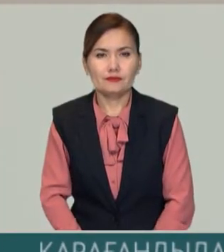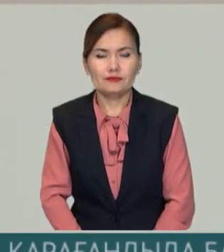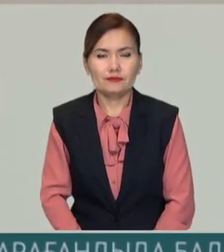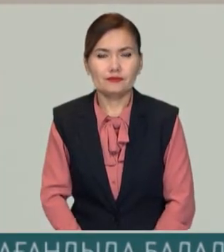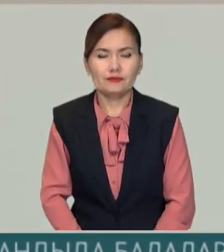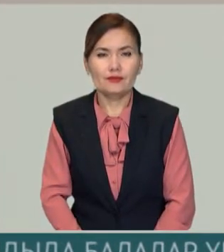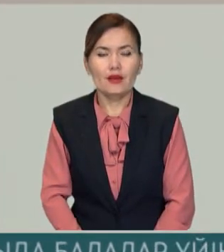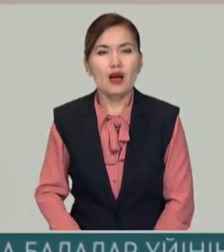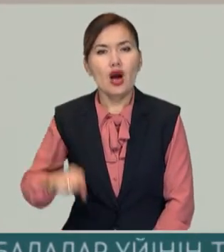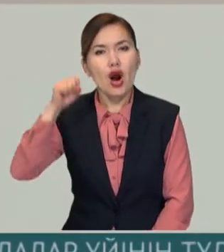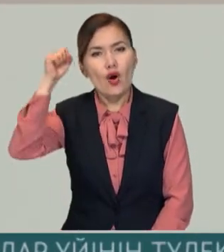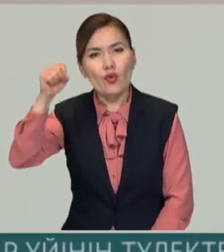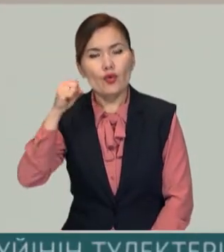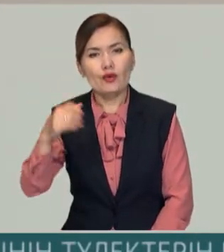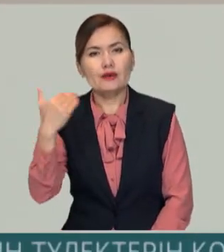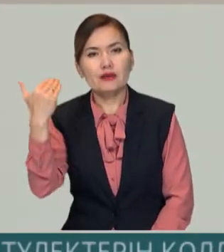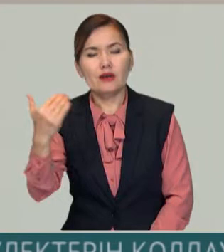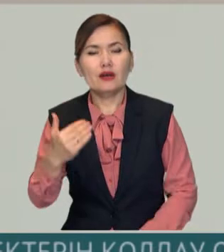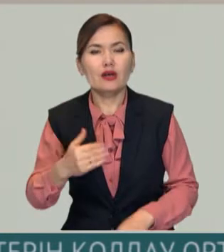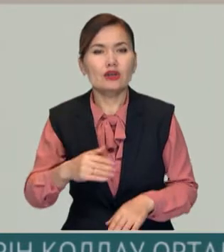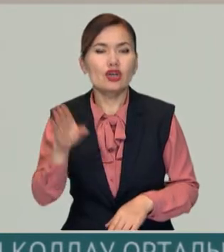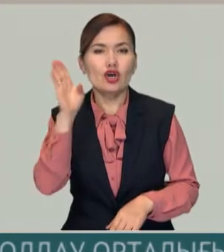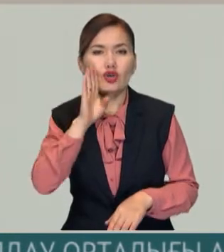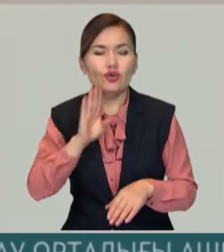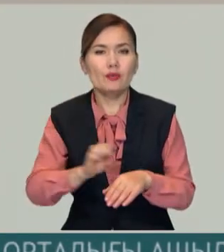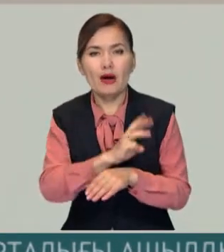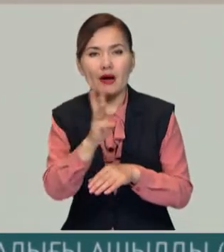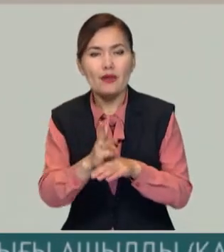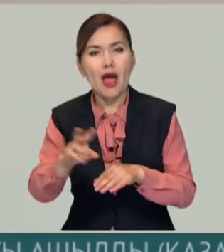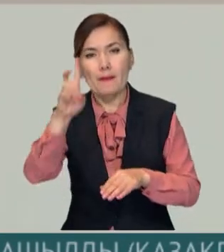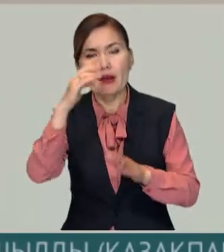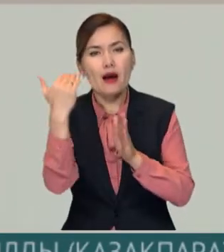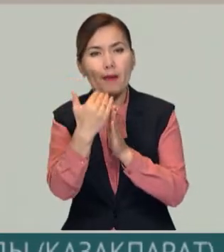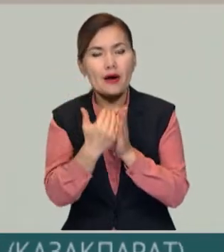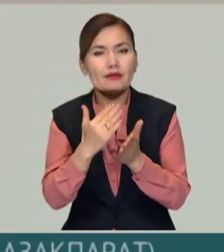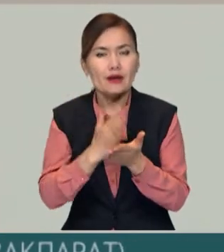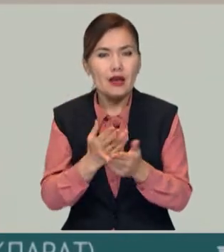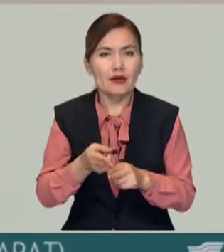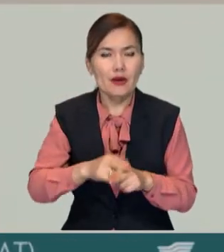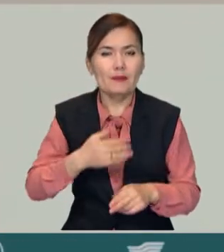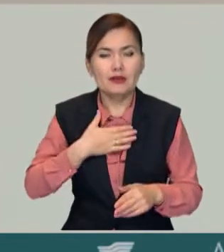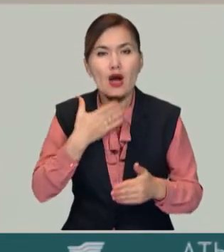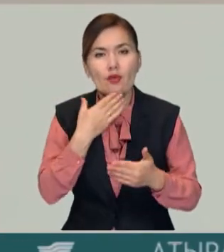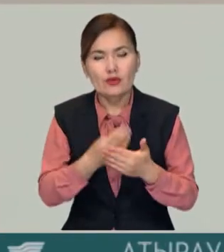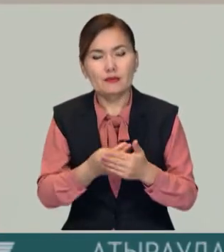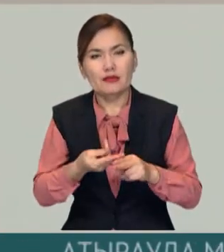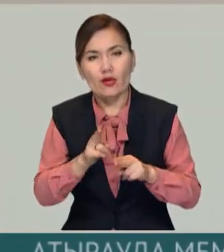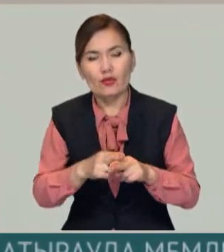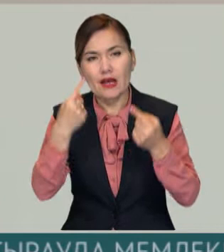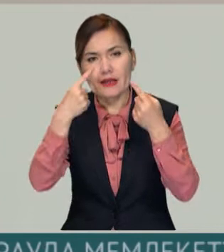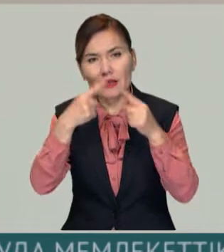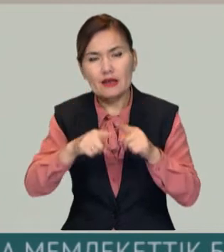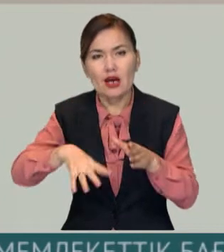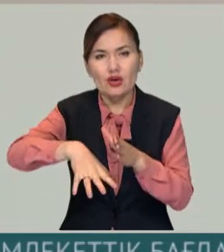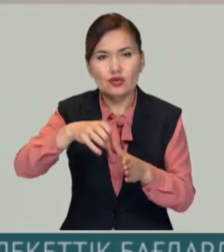водоснабжению. Өзбекстанда сумен қамтамасыз ету бойынша мемлекеттік бағдарлама бар. Ал біз реттегіш жабдықтар мен сорғы құралдарын шығарамыз. Сондықтан көрші елдің